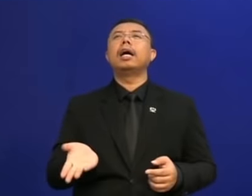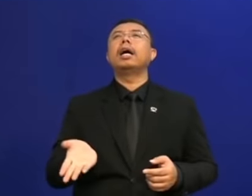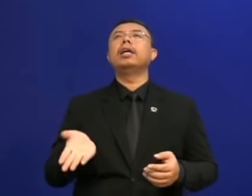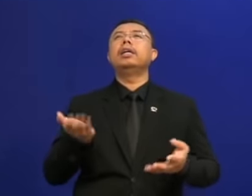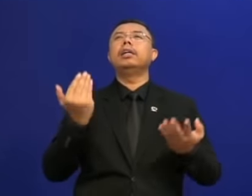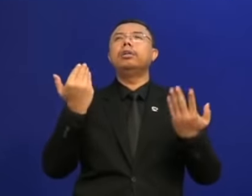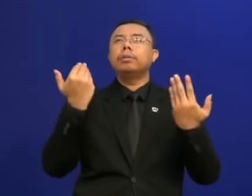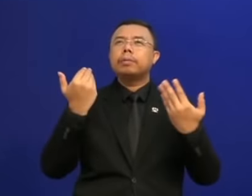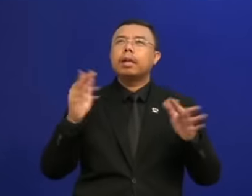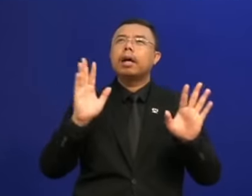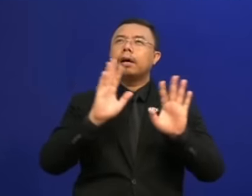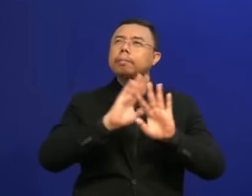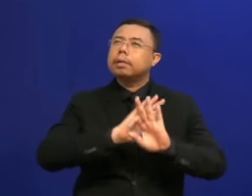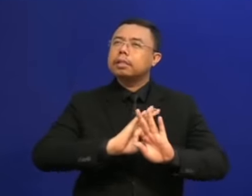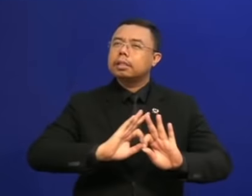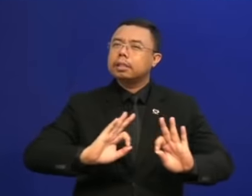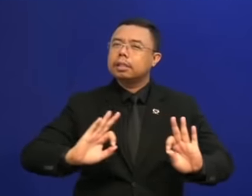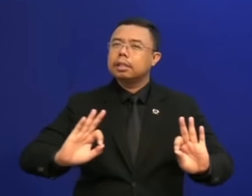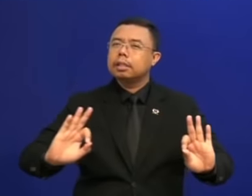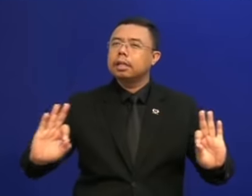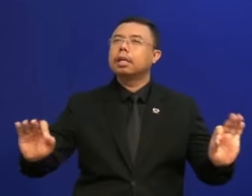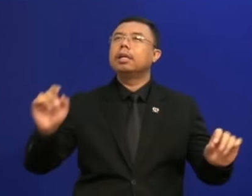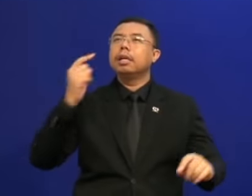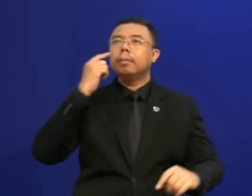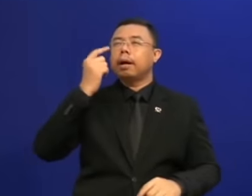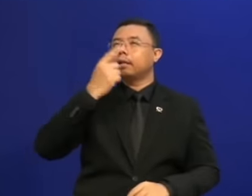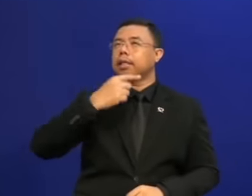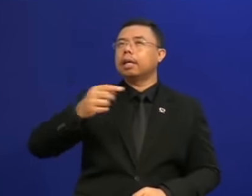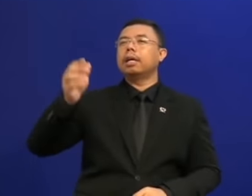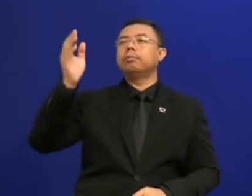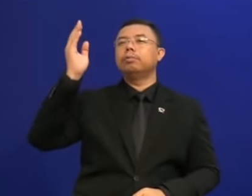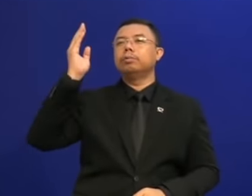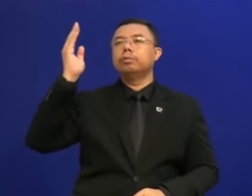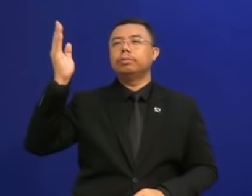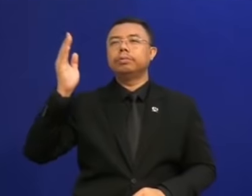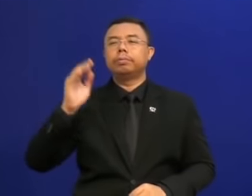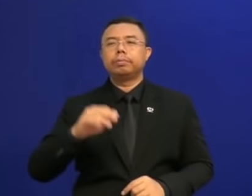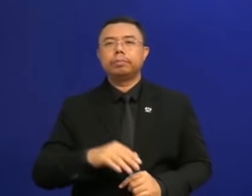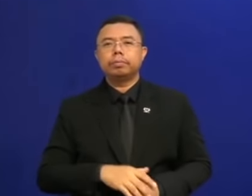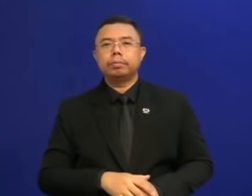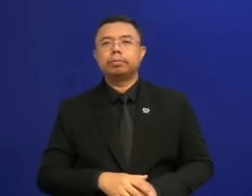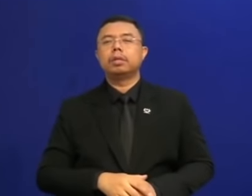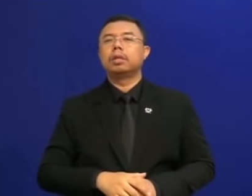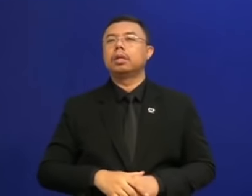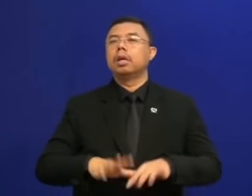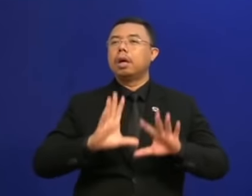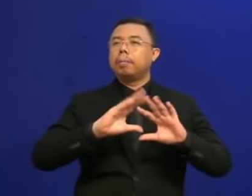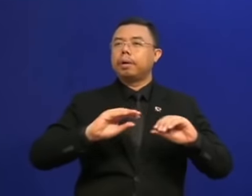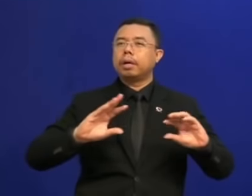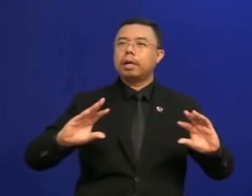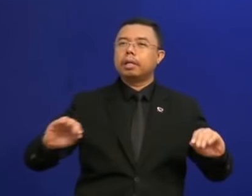mestinya hidup telah bersih di matamu.